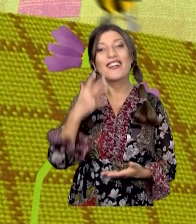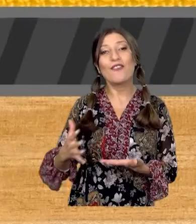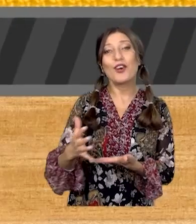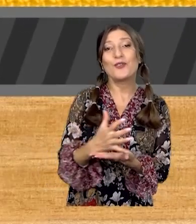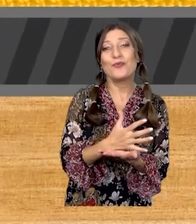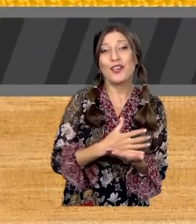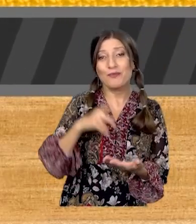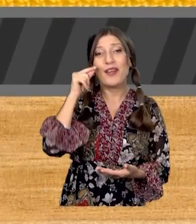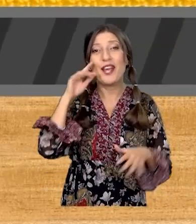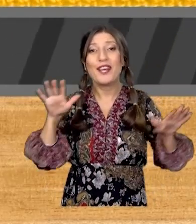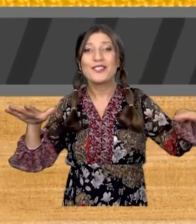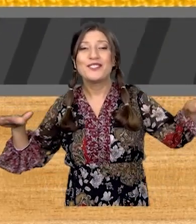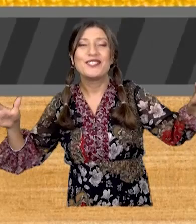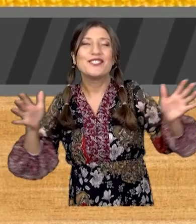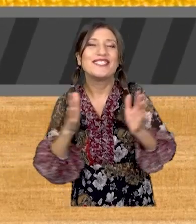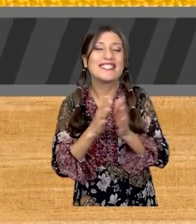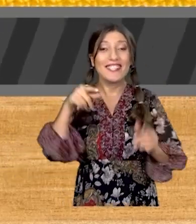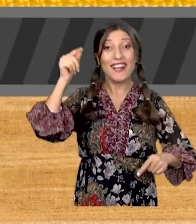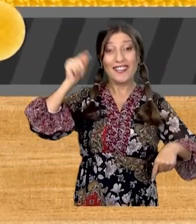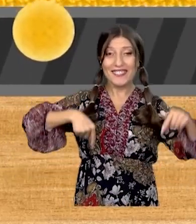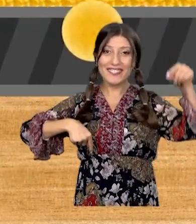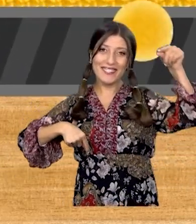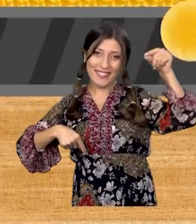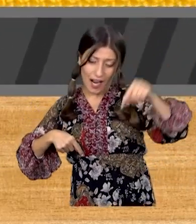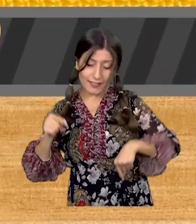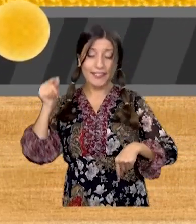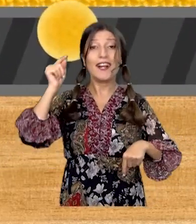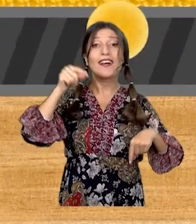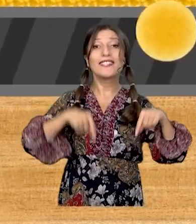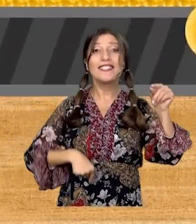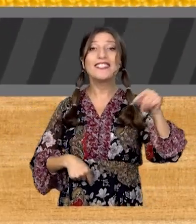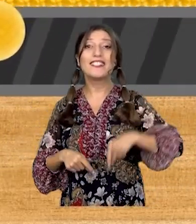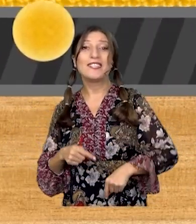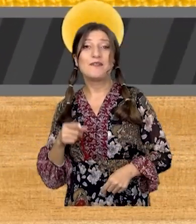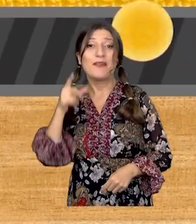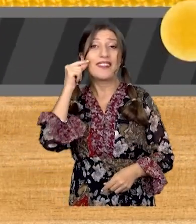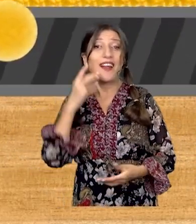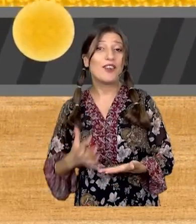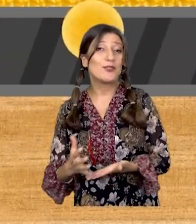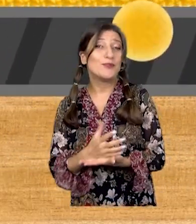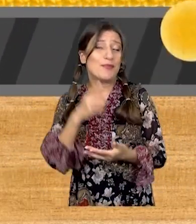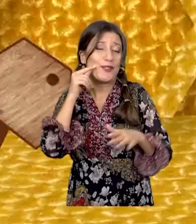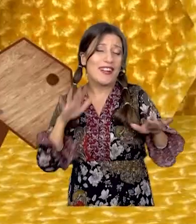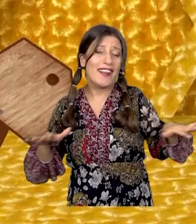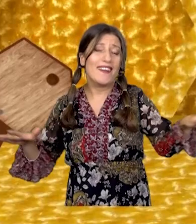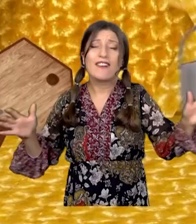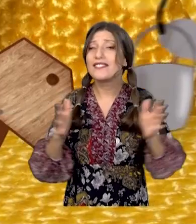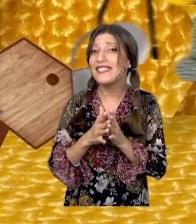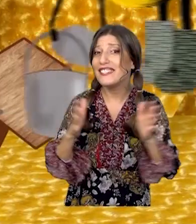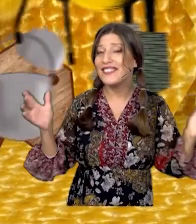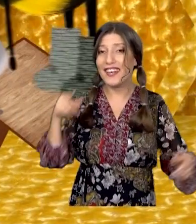կաթիլ, մեղրեն հավակում մեղուներն անդիլ, կաթիլ, կաթիլ, կաթիլ, կաթիլ, մեղրեն